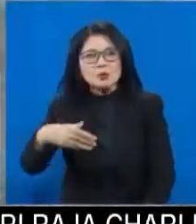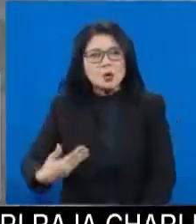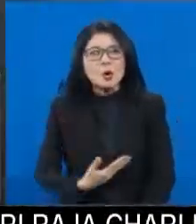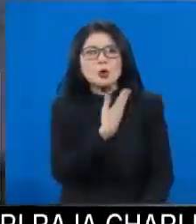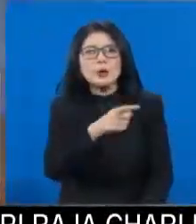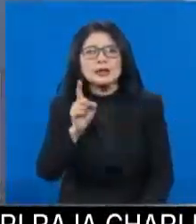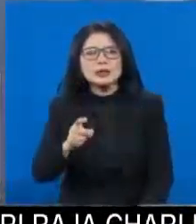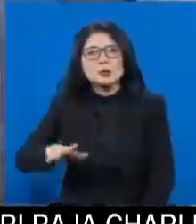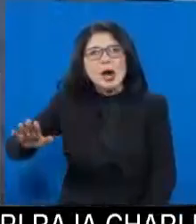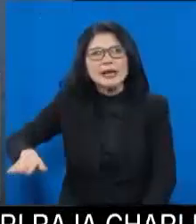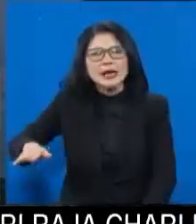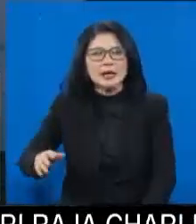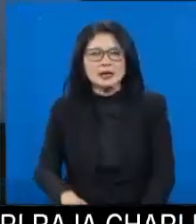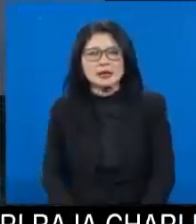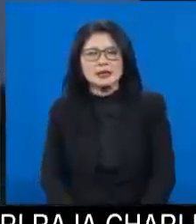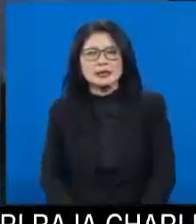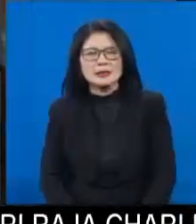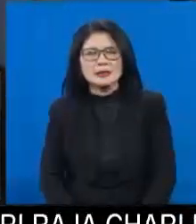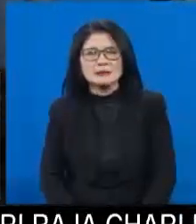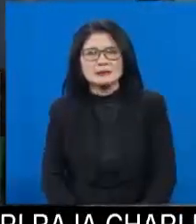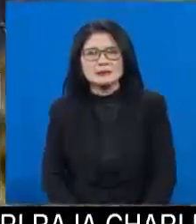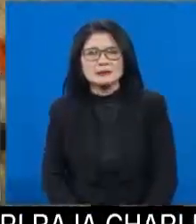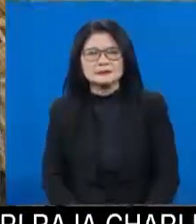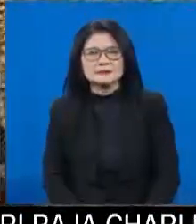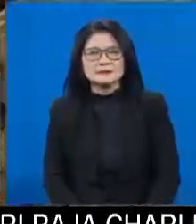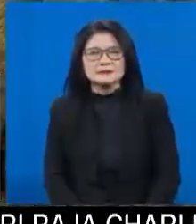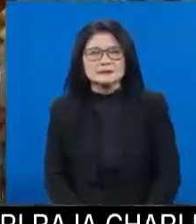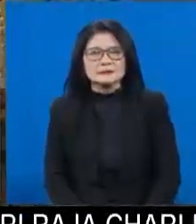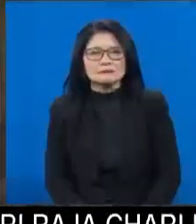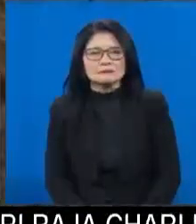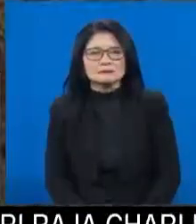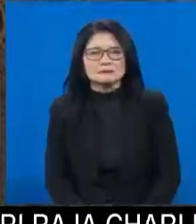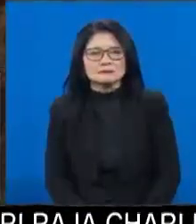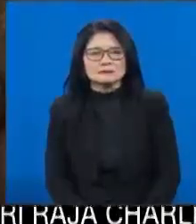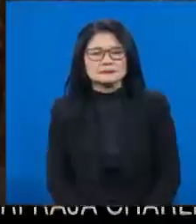diantaranya adalah anak-anak. Liputan CNN Indonesia.